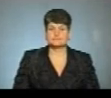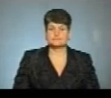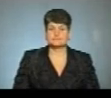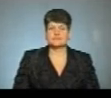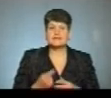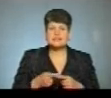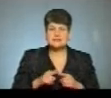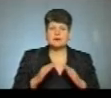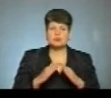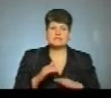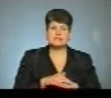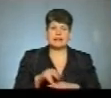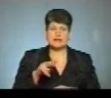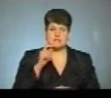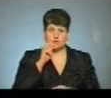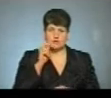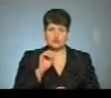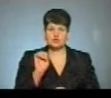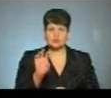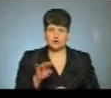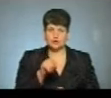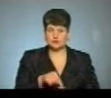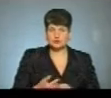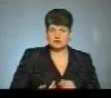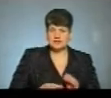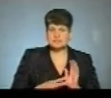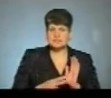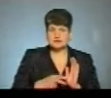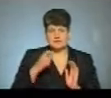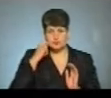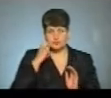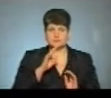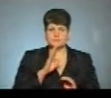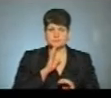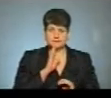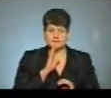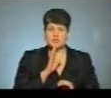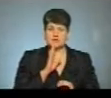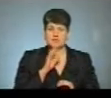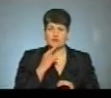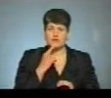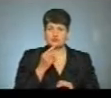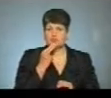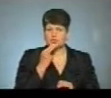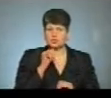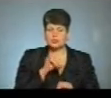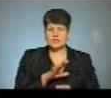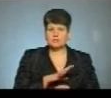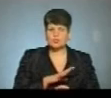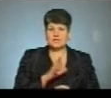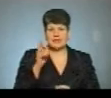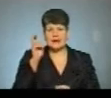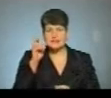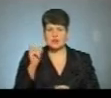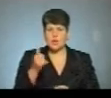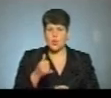Це будинок за адресою Лесі Українки, 14. Тут мешкає 70-річна Ольга Пойшла. Жінка каже, з продуктів в неї були гречана крупа і